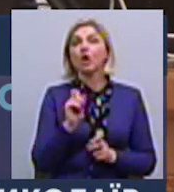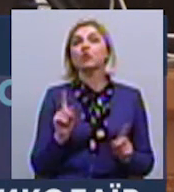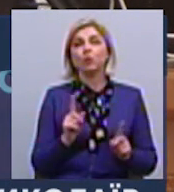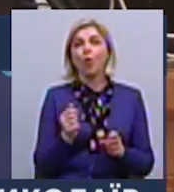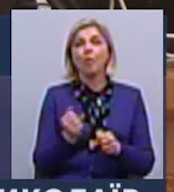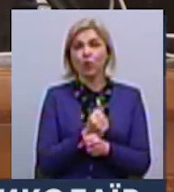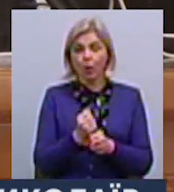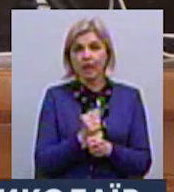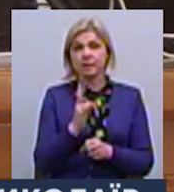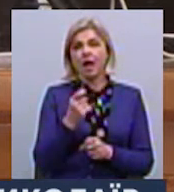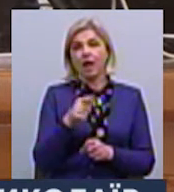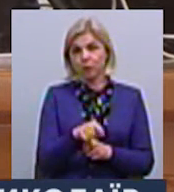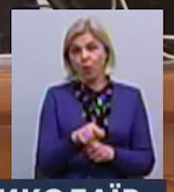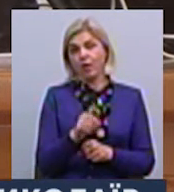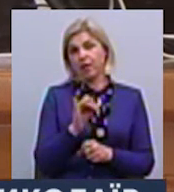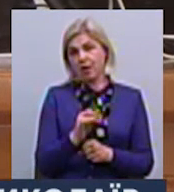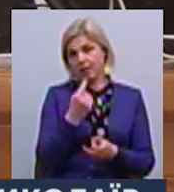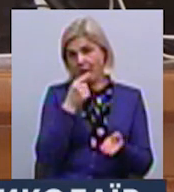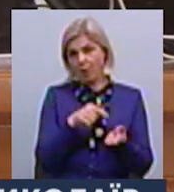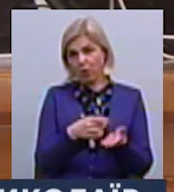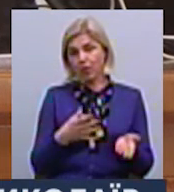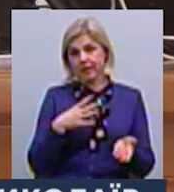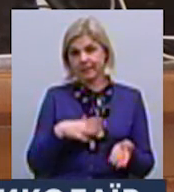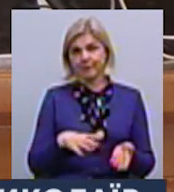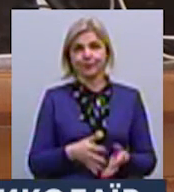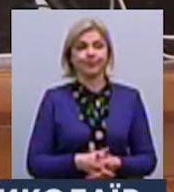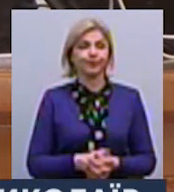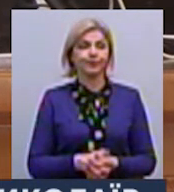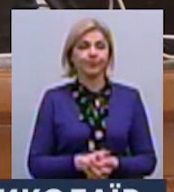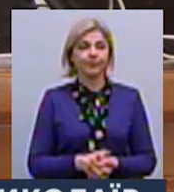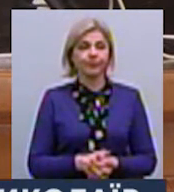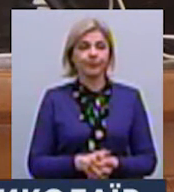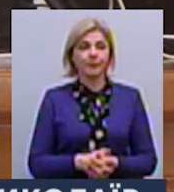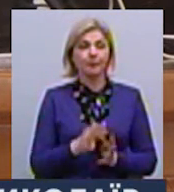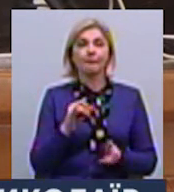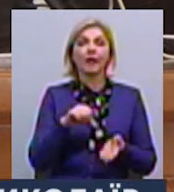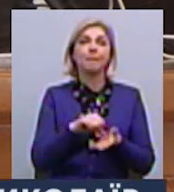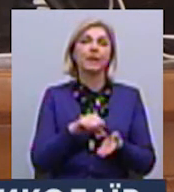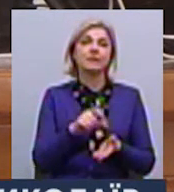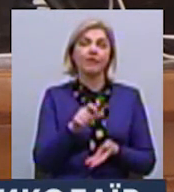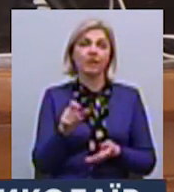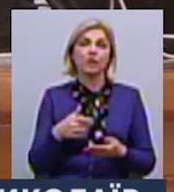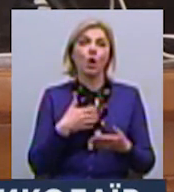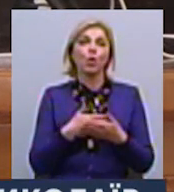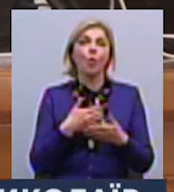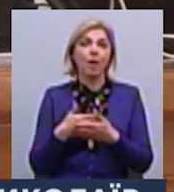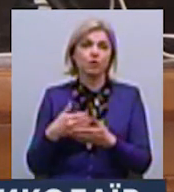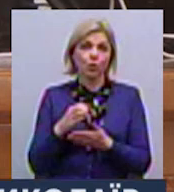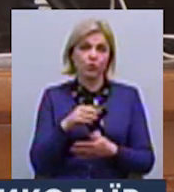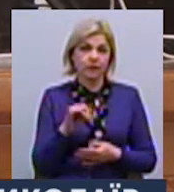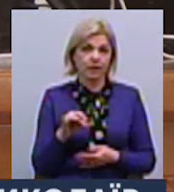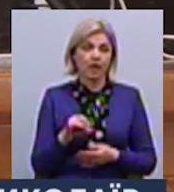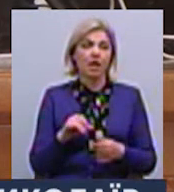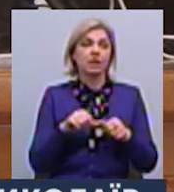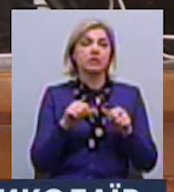то і напоролись. Ну, всі вимагали, депутати, активісти, представники громадськості, сформувати